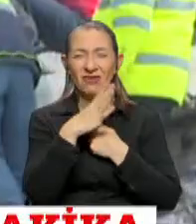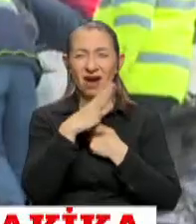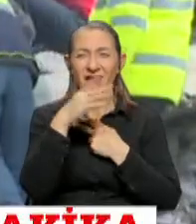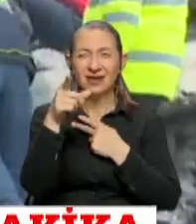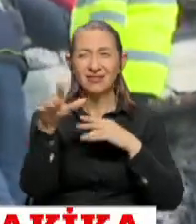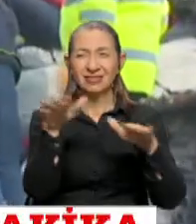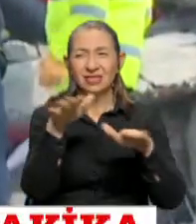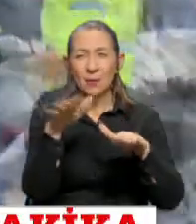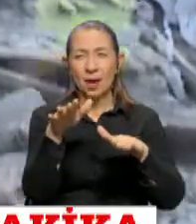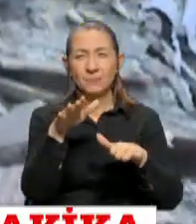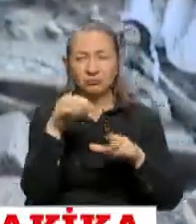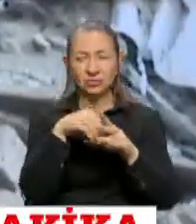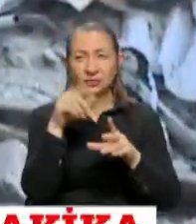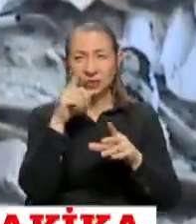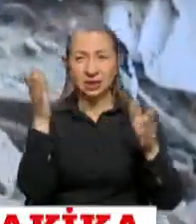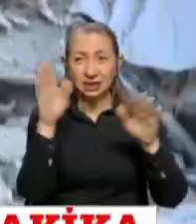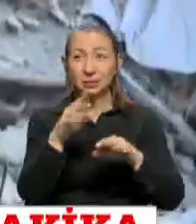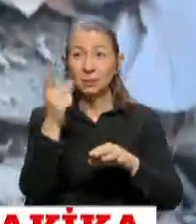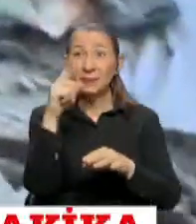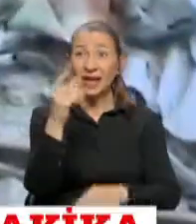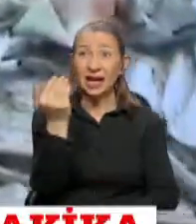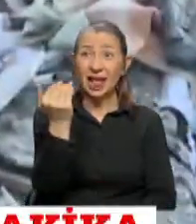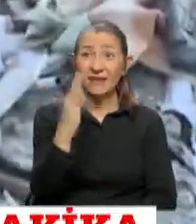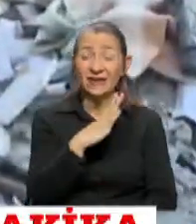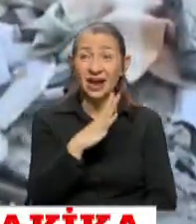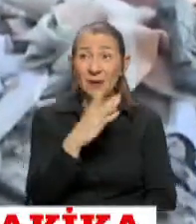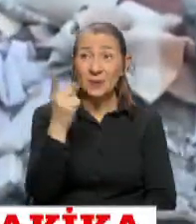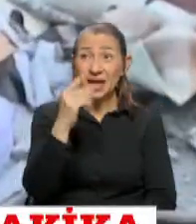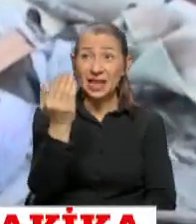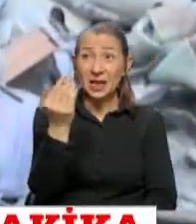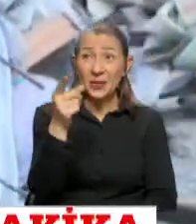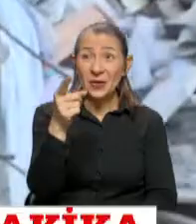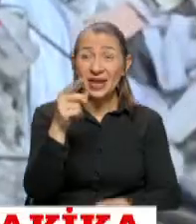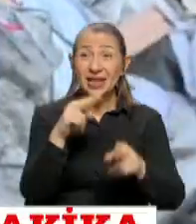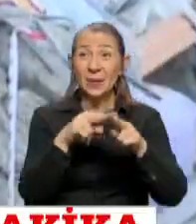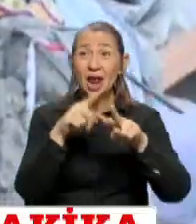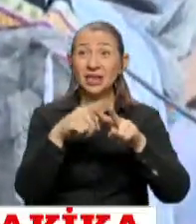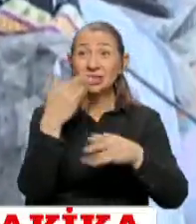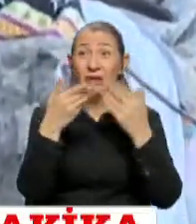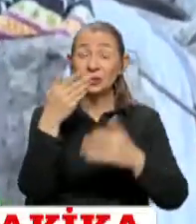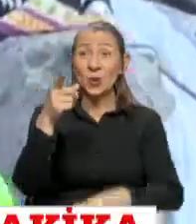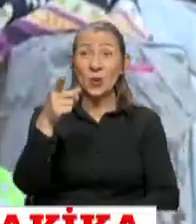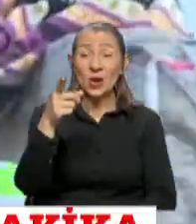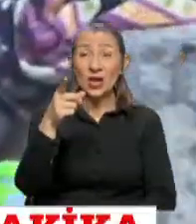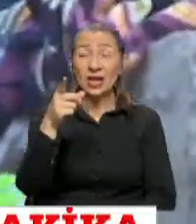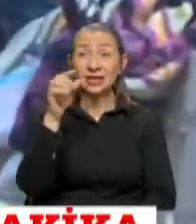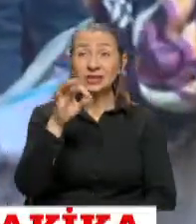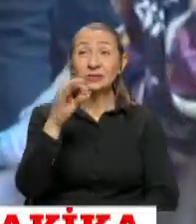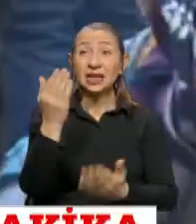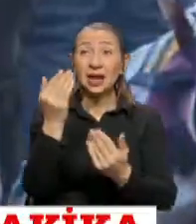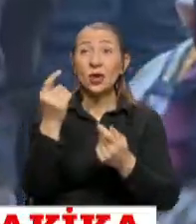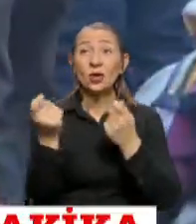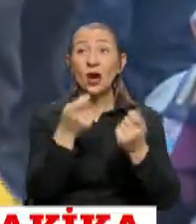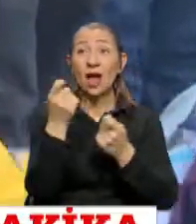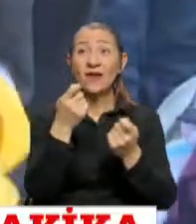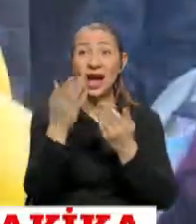içeride depremzede var. Ve bir kişi daha geliyor. Bir kişi daha geliyor, Kemal Aktaş anlatıyor. Şimdi çıkarılıyor